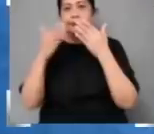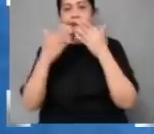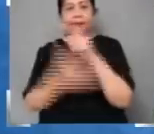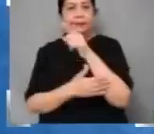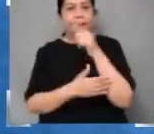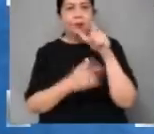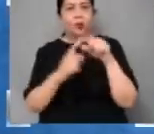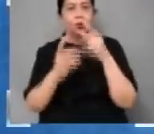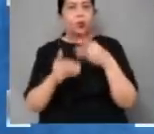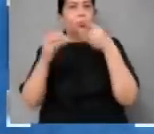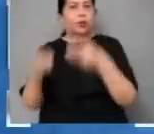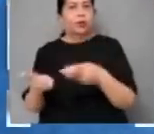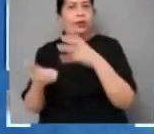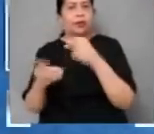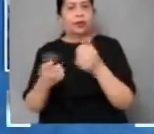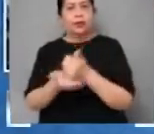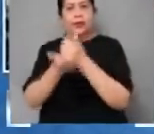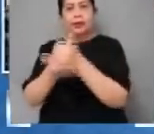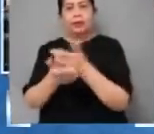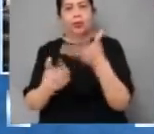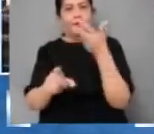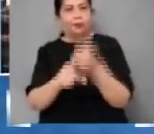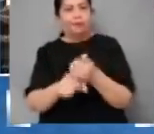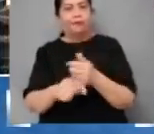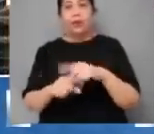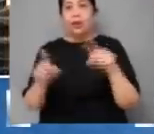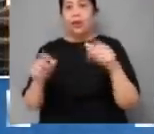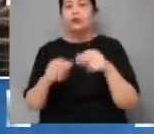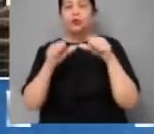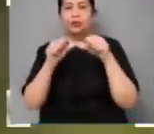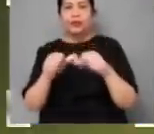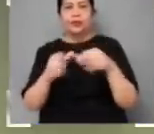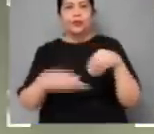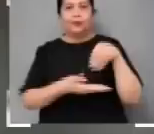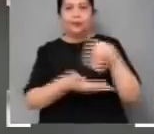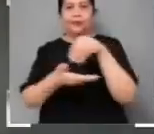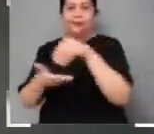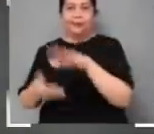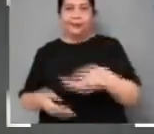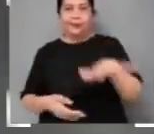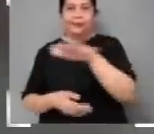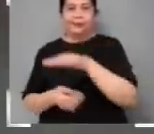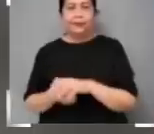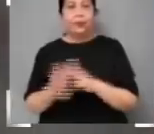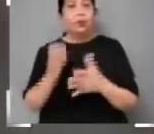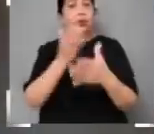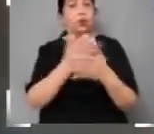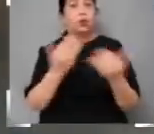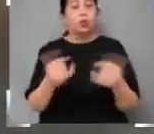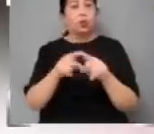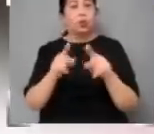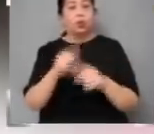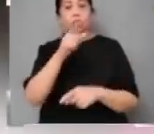nag-donate at tumulong sa mga nasalanta at patuloy raw ang paghahatid ng tulong sa kanila. Pumunta rin ngayong araw si Robredo sa